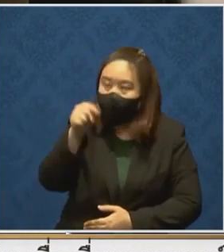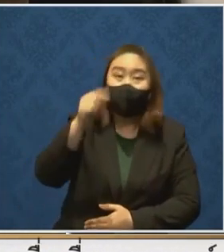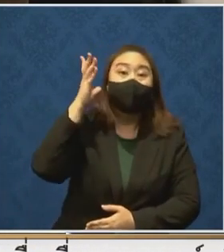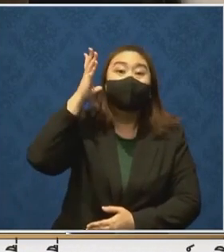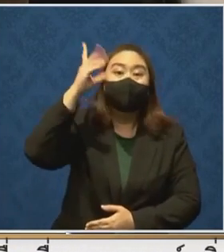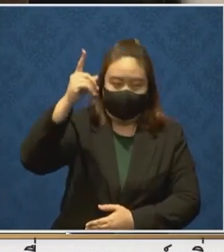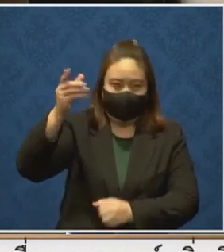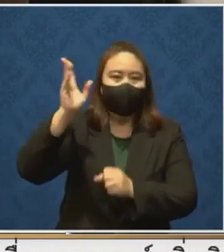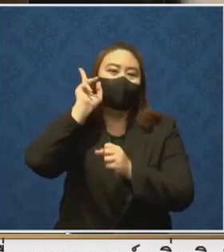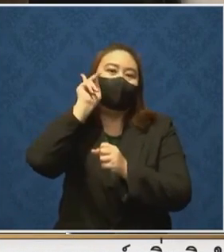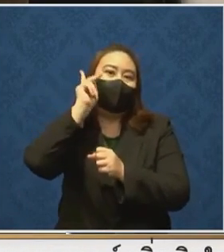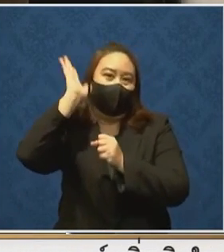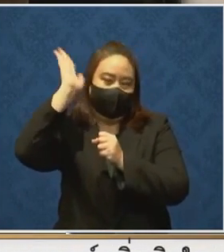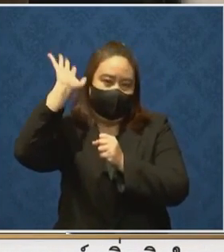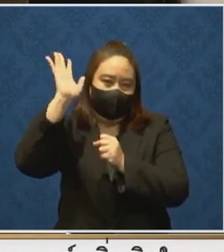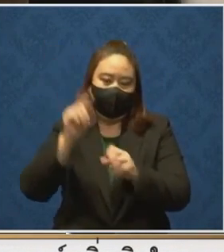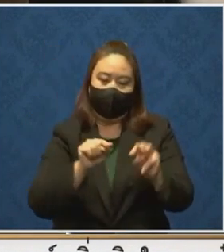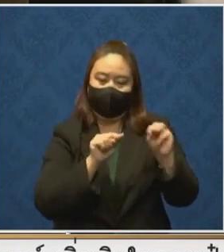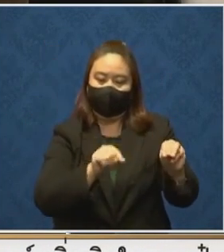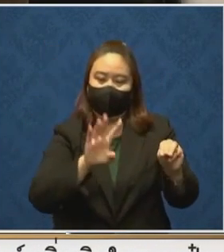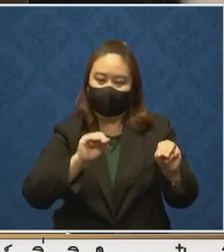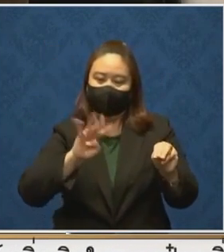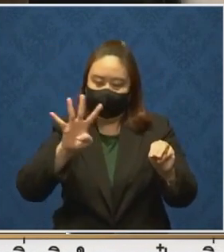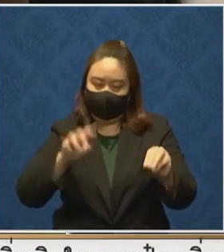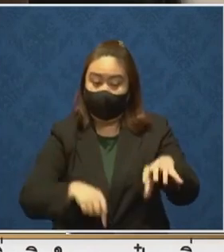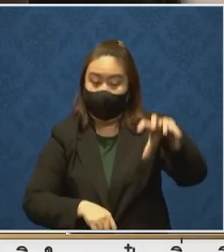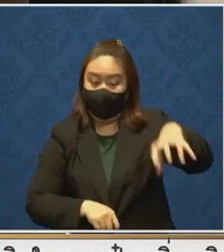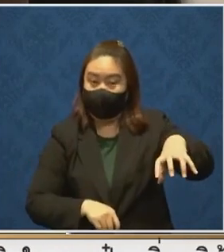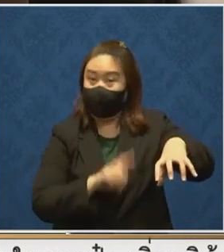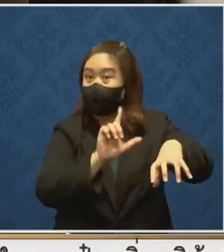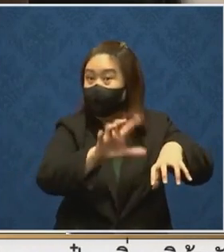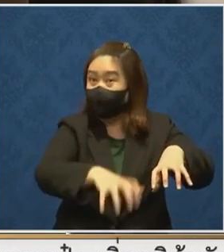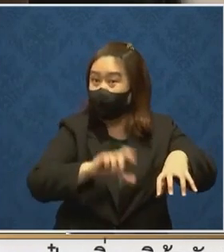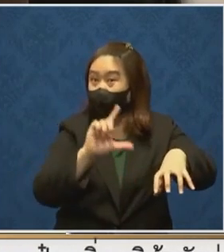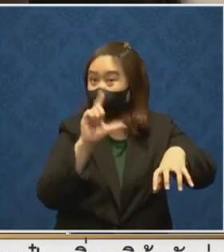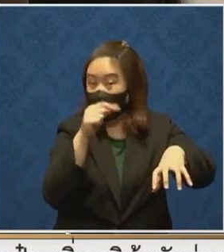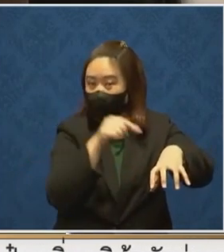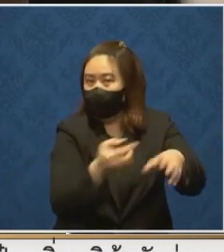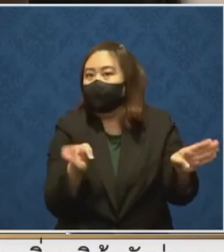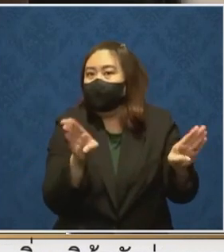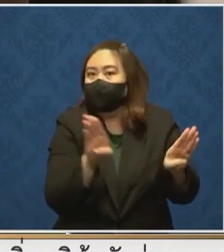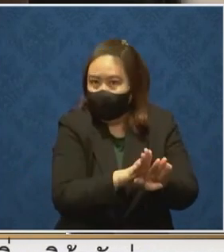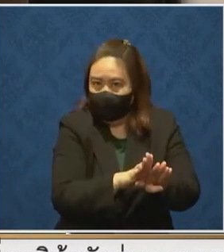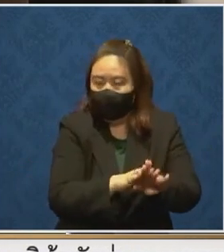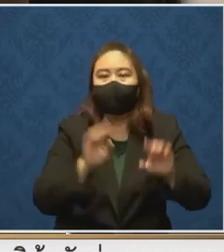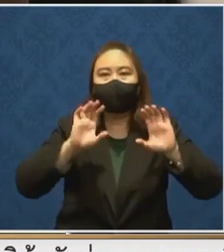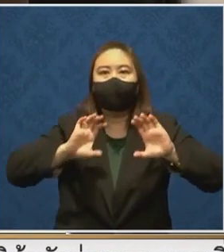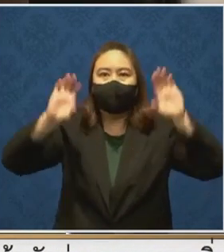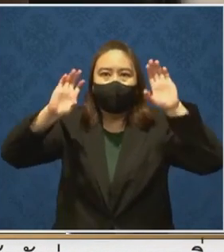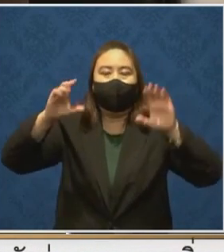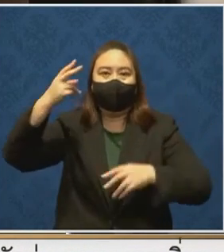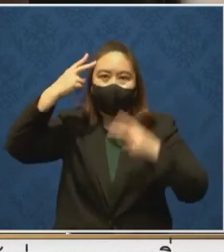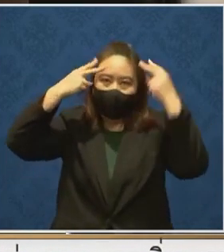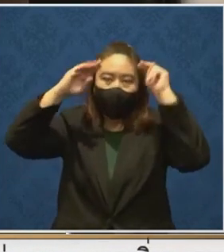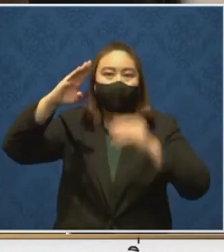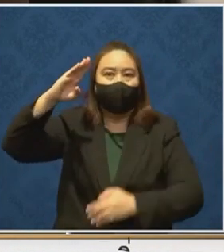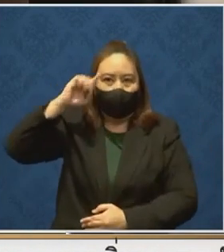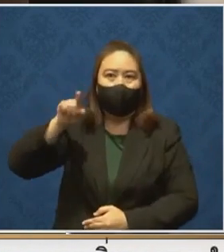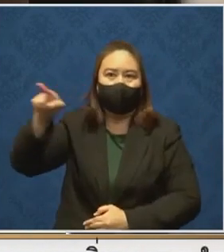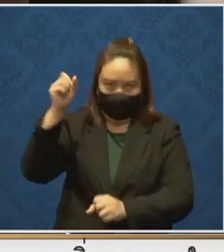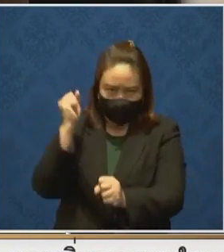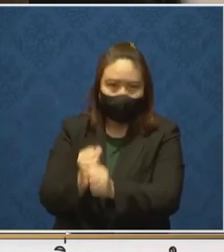ก็ใช้มาัร plus 44ปิดเมืทองครรมเป็นผลงานของรัฐบาลผเองประยตจรโชาถ้าวันนี้